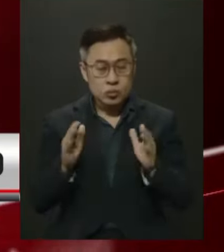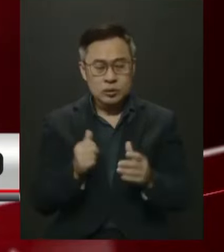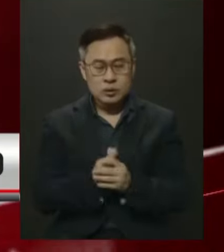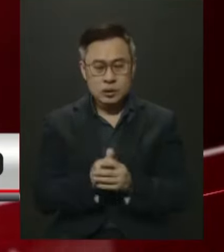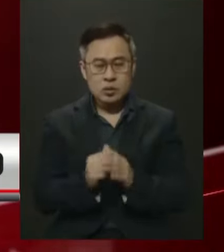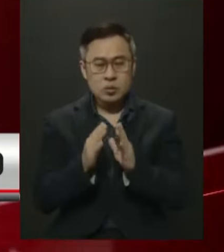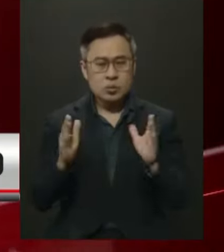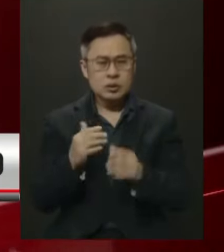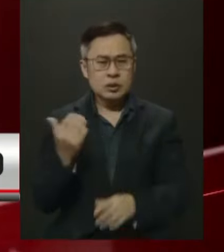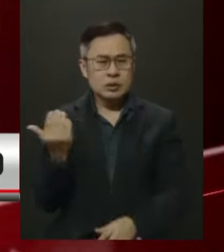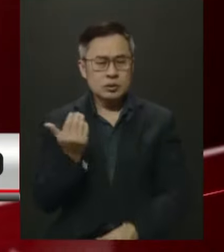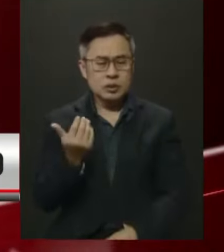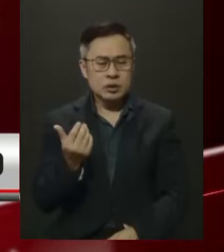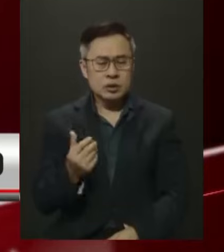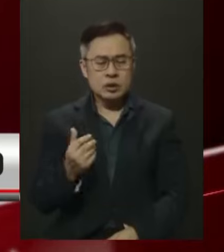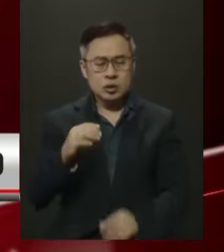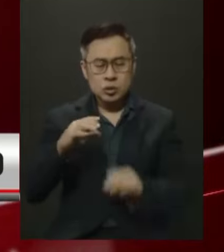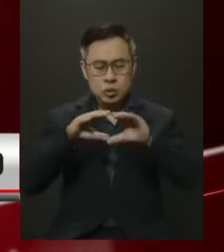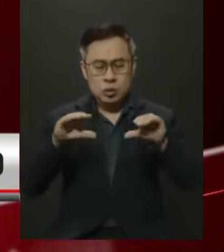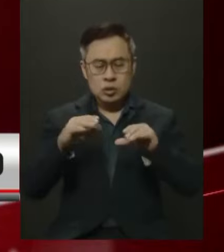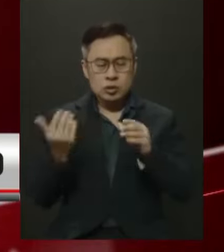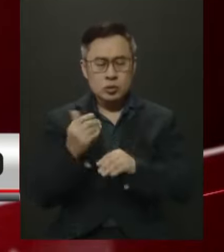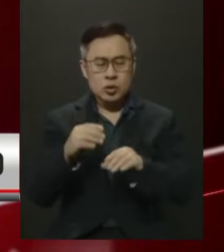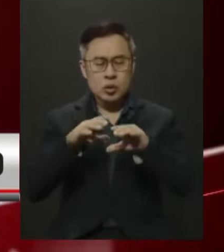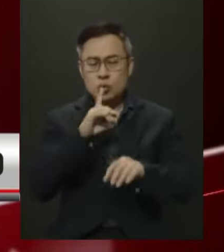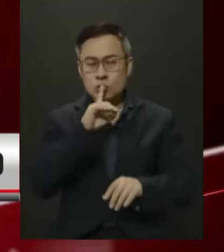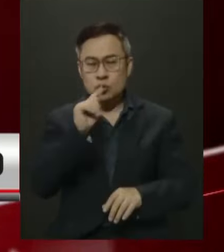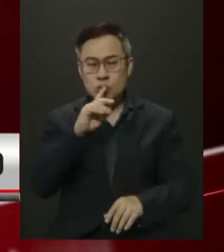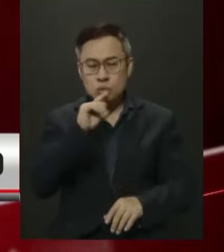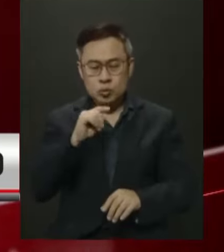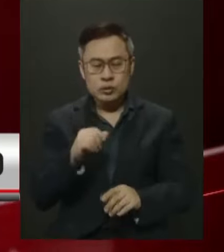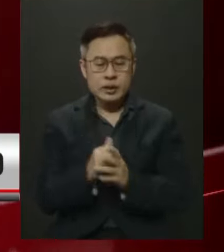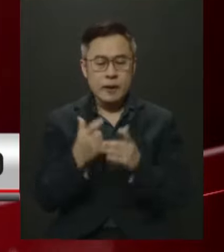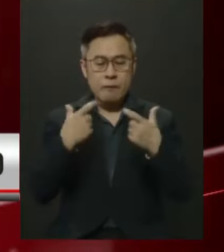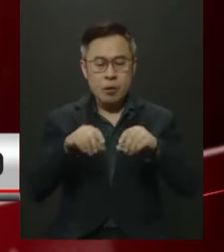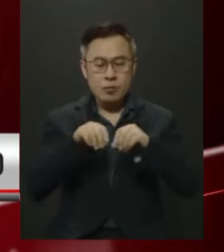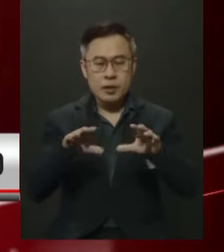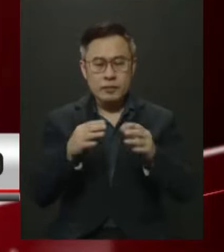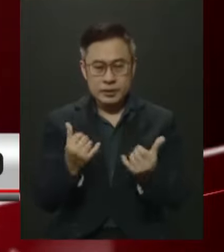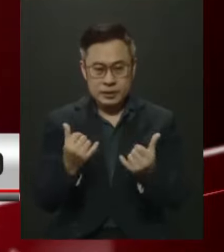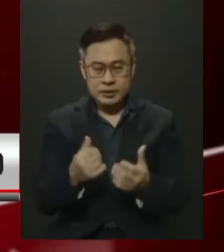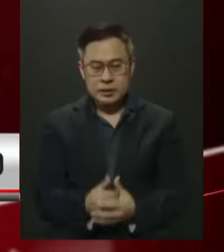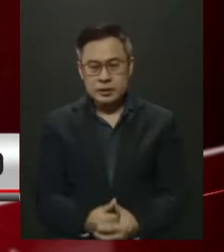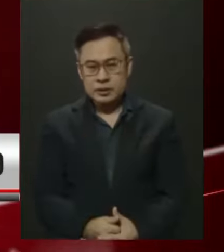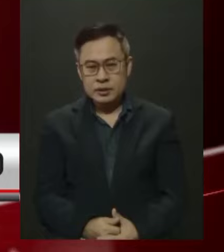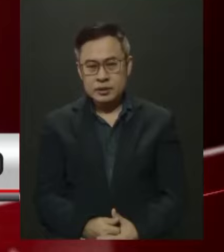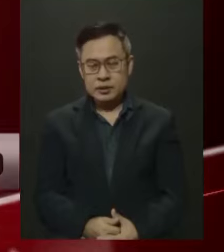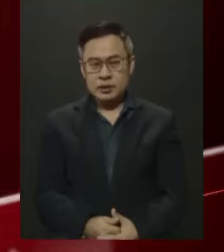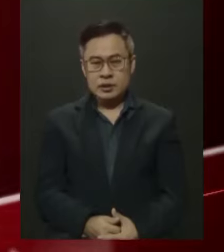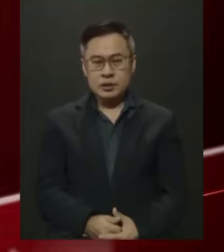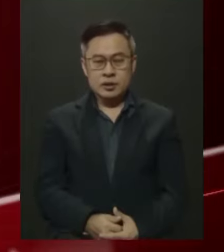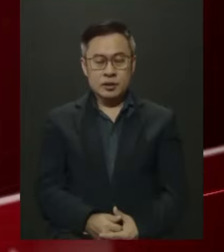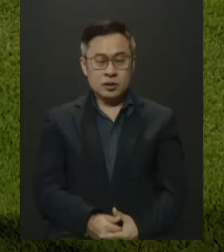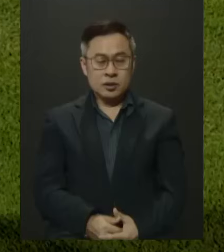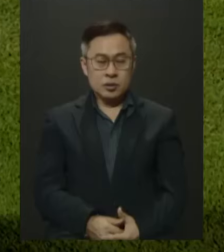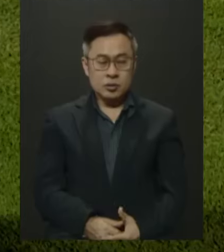ไลท์การแข่งขันนะครับจาก True Vision Now ด้วยครับ ทีนี้ไปดูหลังเกมกันบ้างนะคะคุณผู้ชมทางฝั่ง